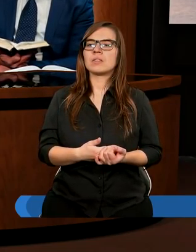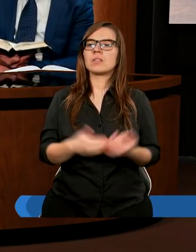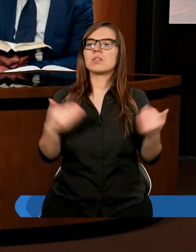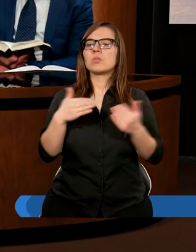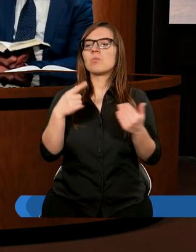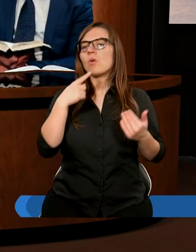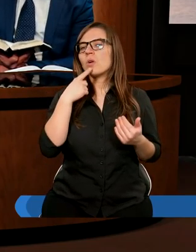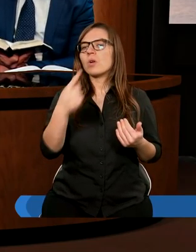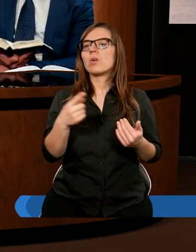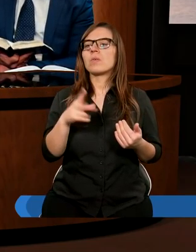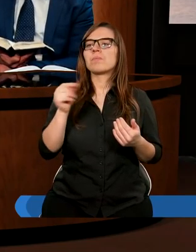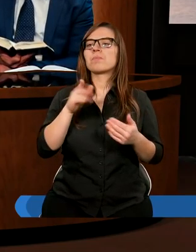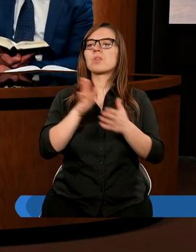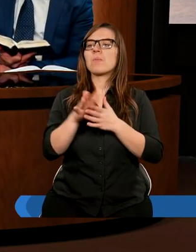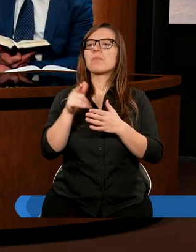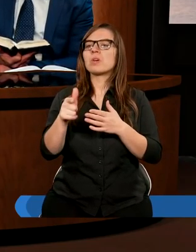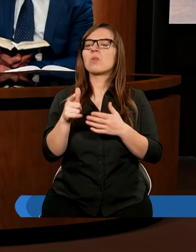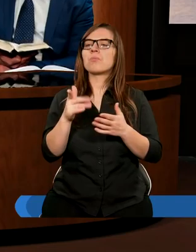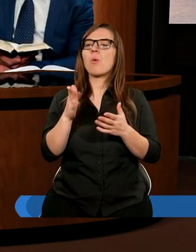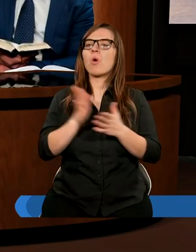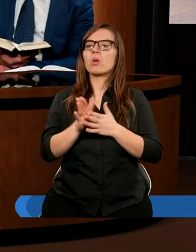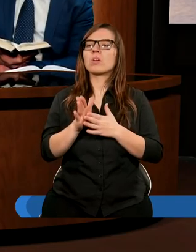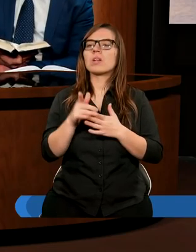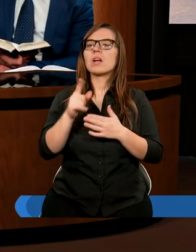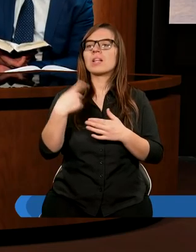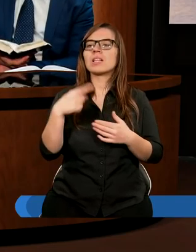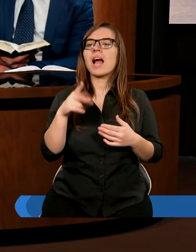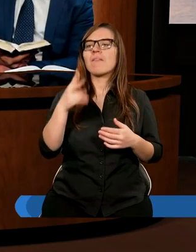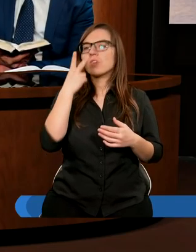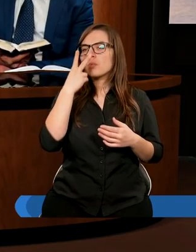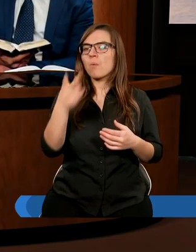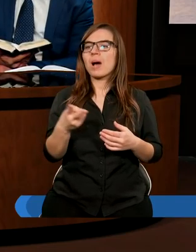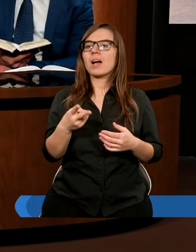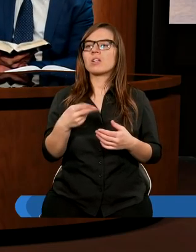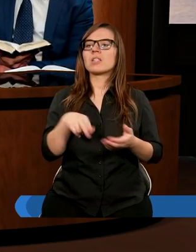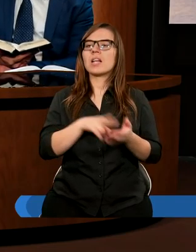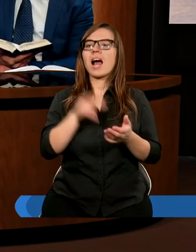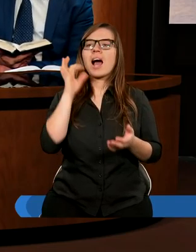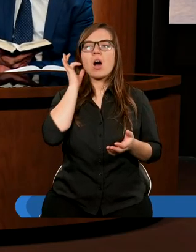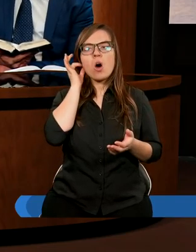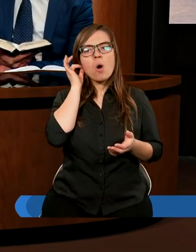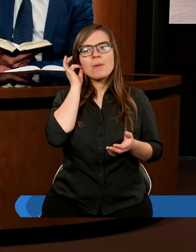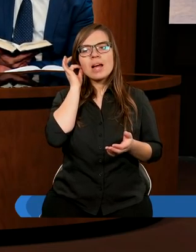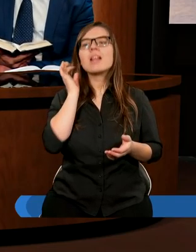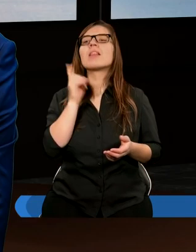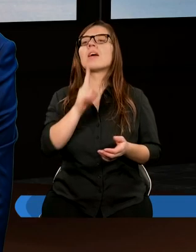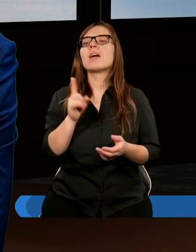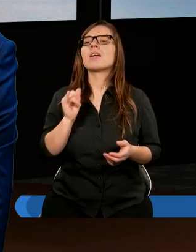Można powiedzieć, że to, musimy mówić dotąd. On po prostu, Dawid popatrzył na kobietę, prawda,